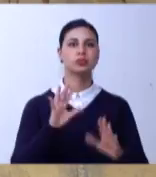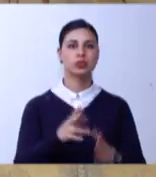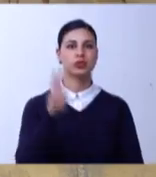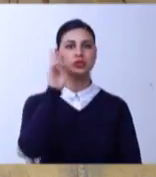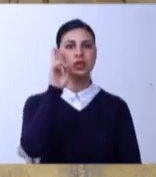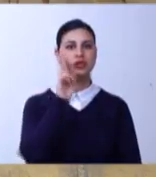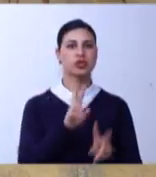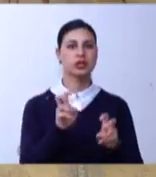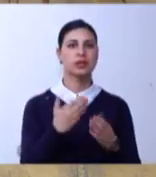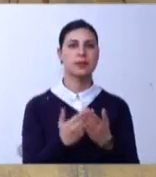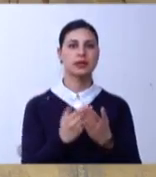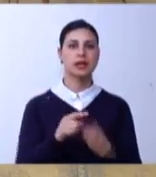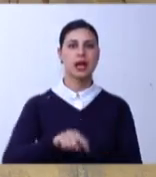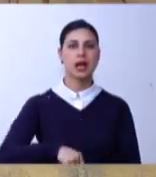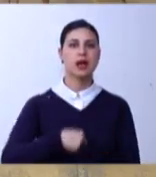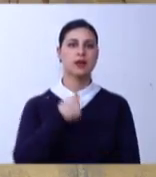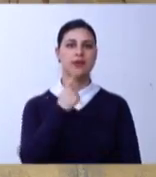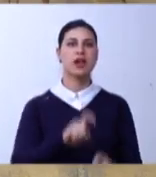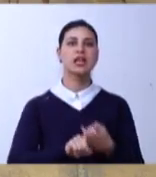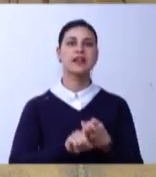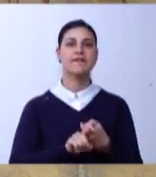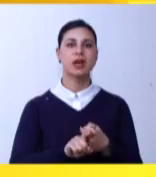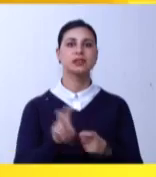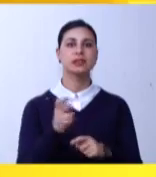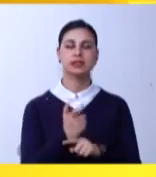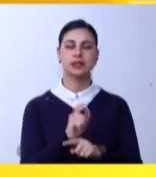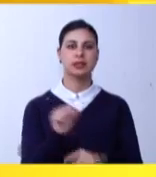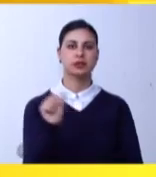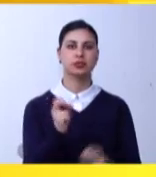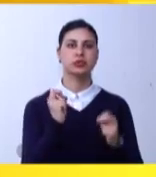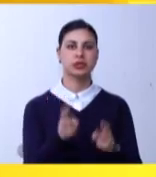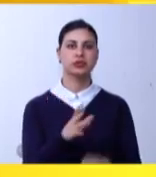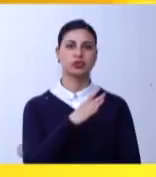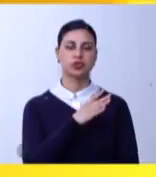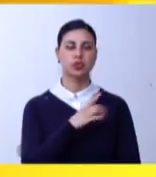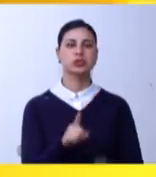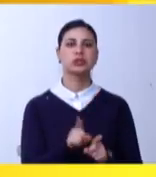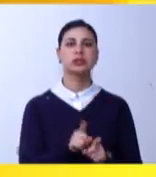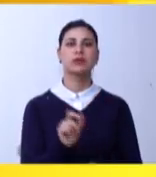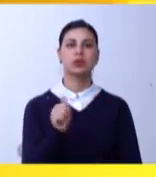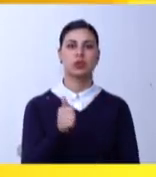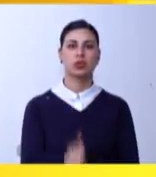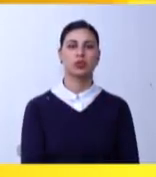სისტემას, მაგალითად აღმავალი ინფექციის განვითარებისათვის ეს იყოს ძალიან სახიფათო, ისევე როგორც